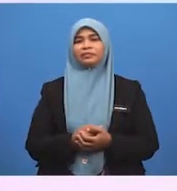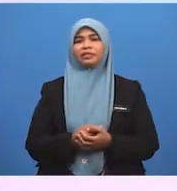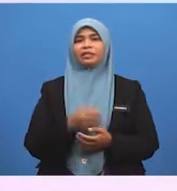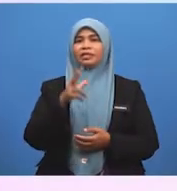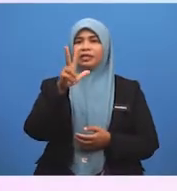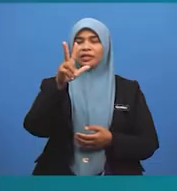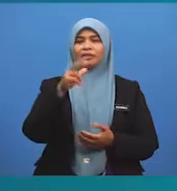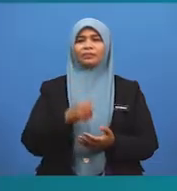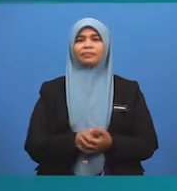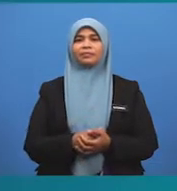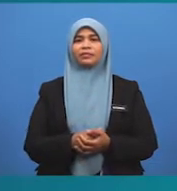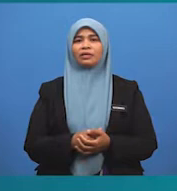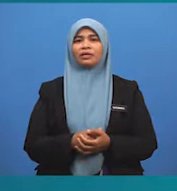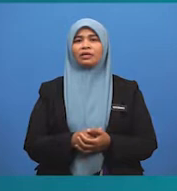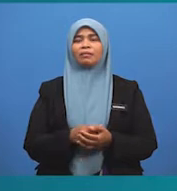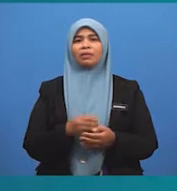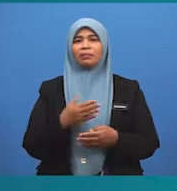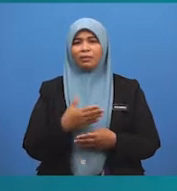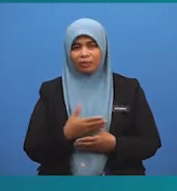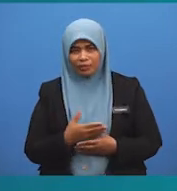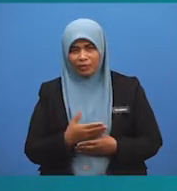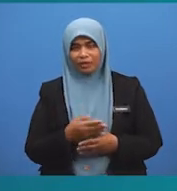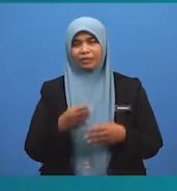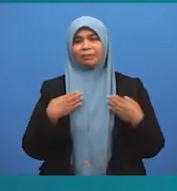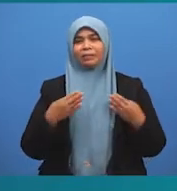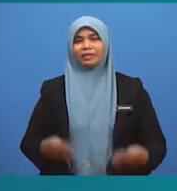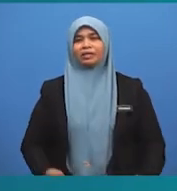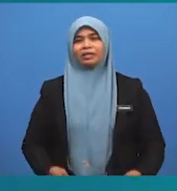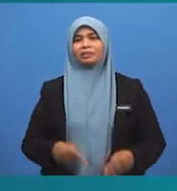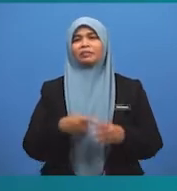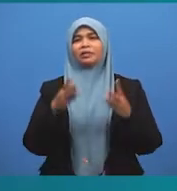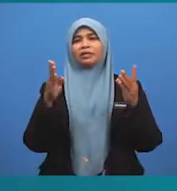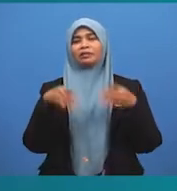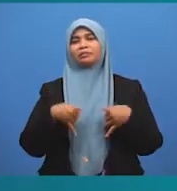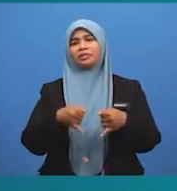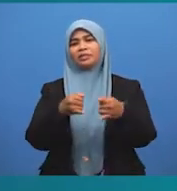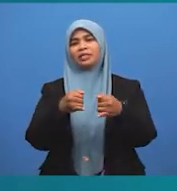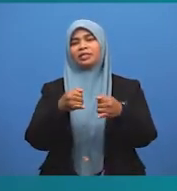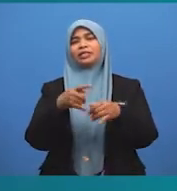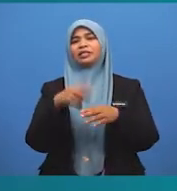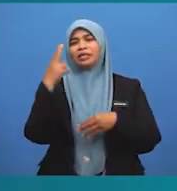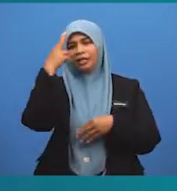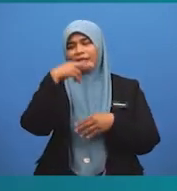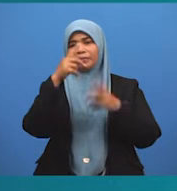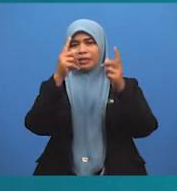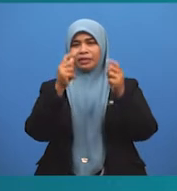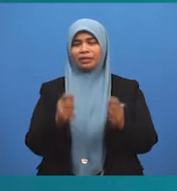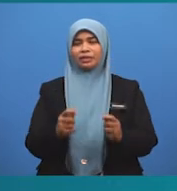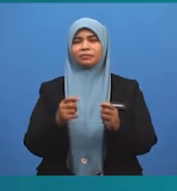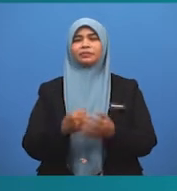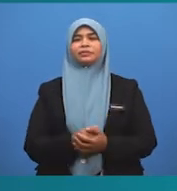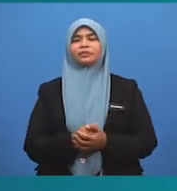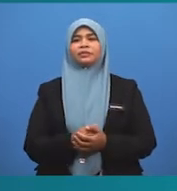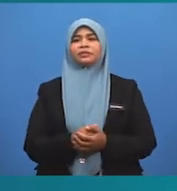Yang ketiga, membungkukkan badan apabila berjalan di hadapan